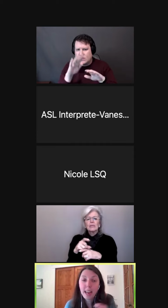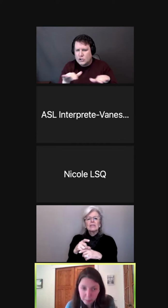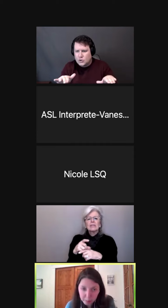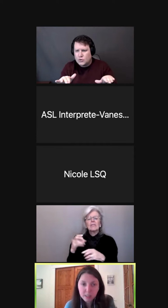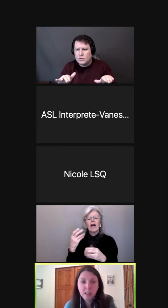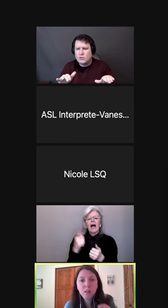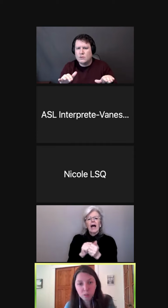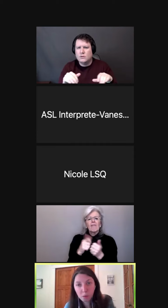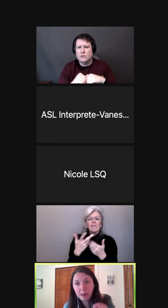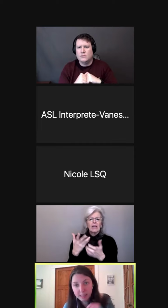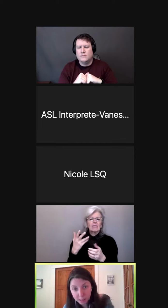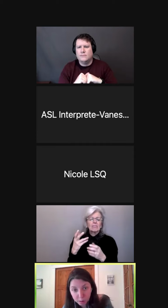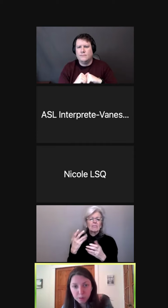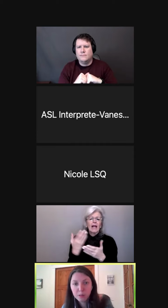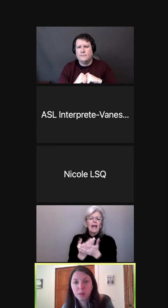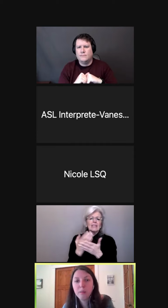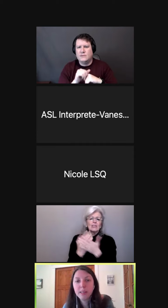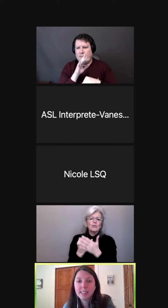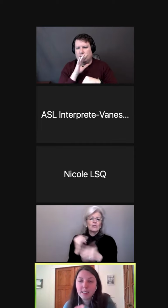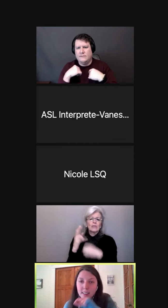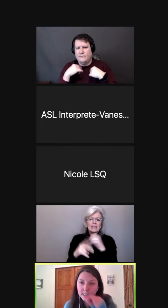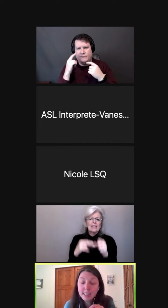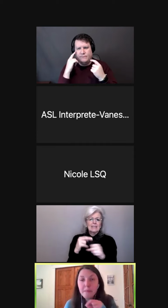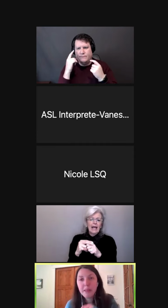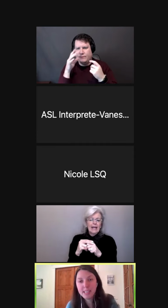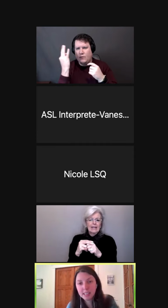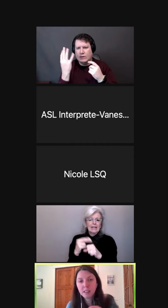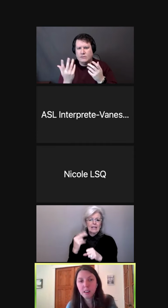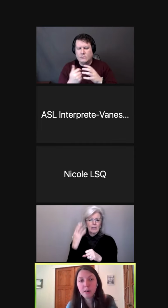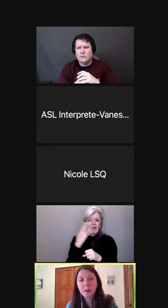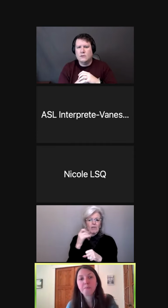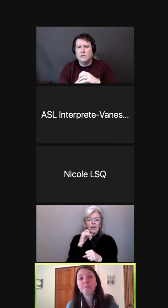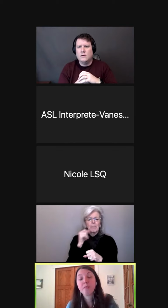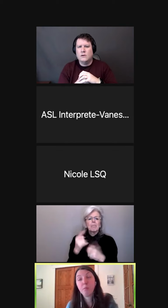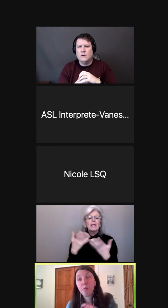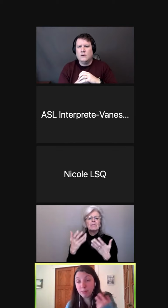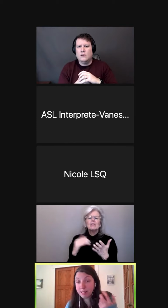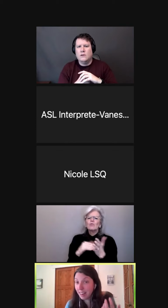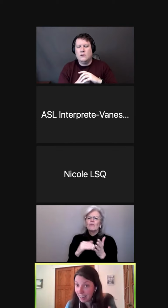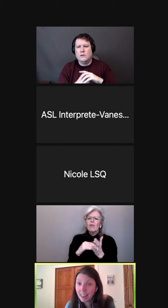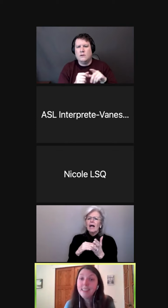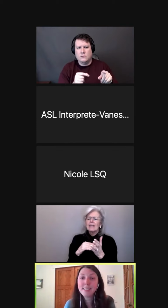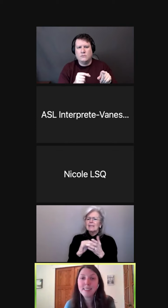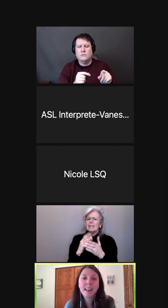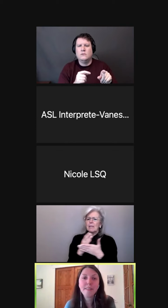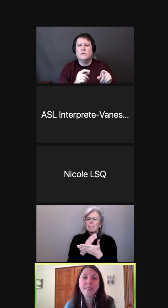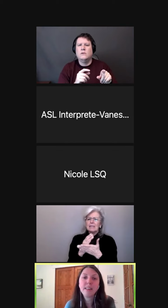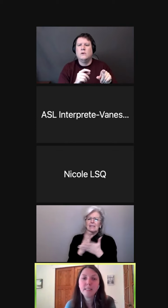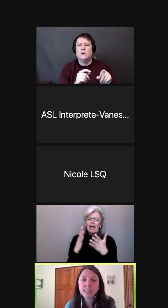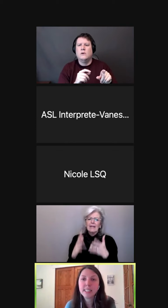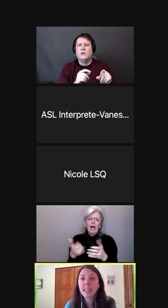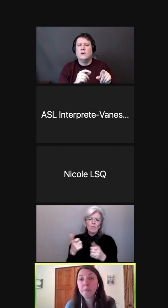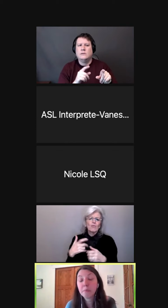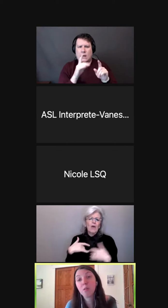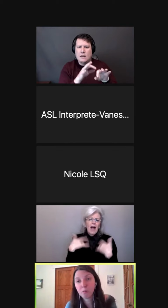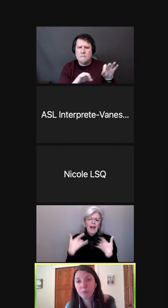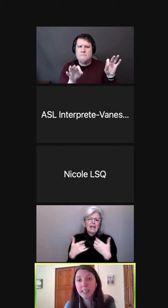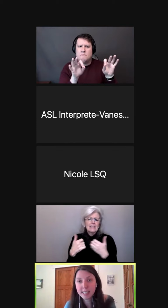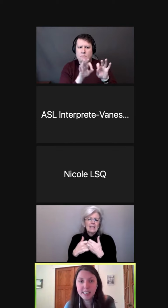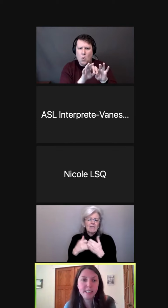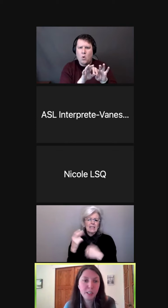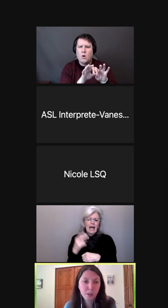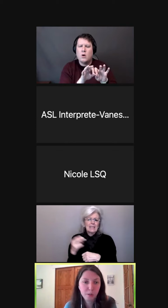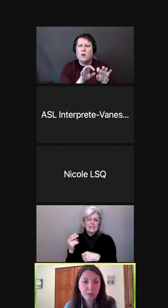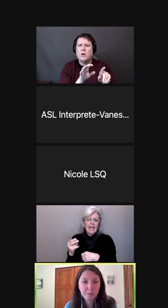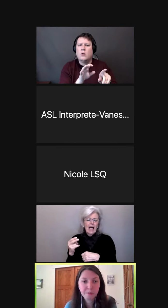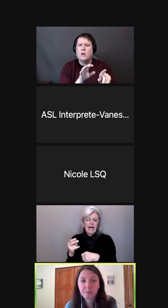moteur important lorsqu'on parle d'exclusion et c'est en rendant les médiateurs plus à l'aise avec les handicaps qu'on